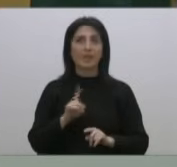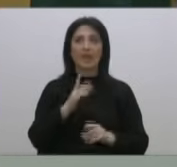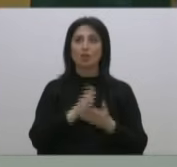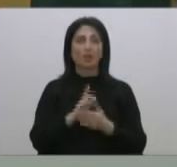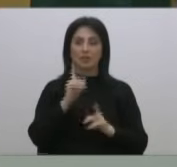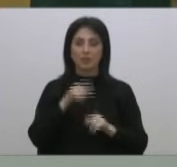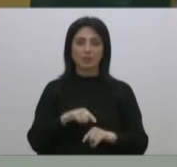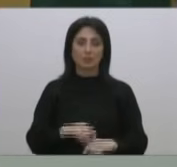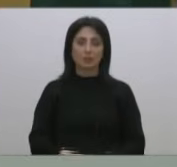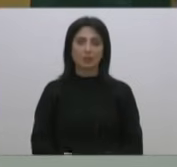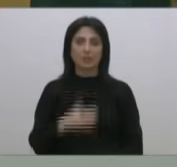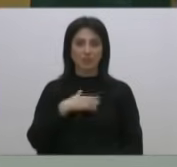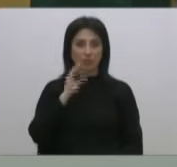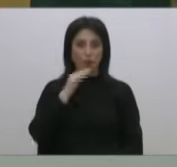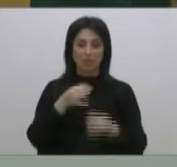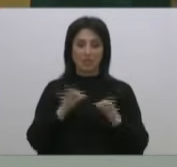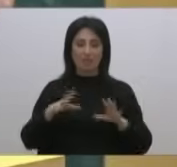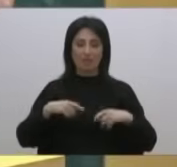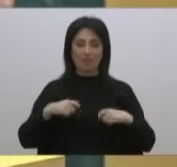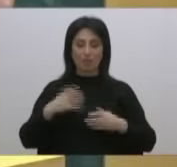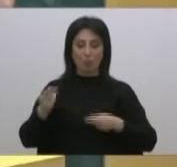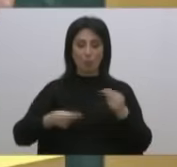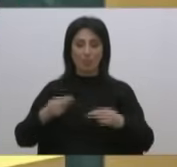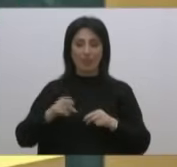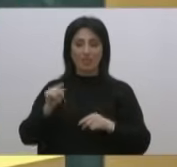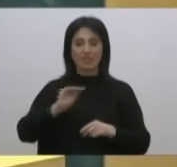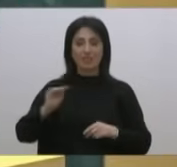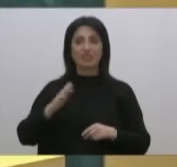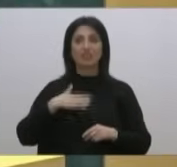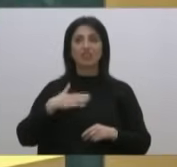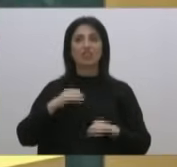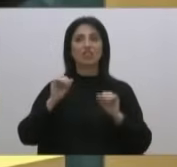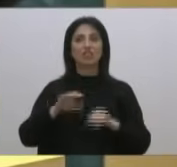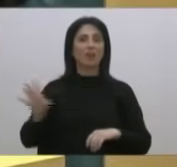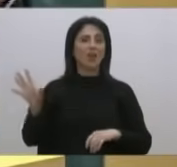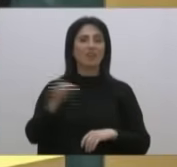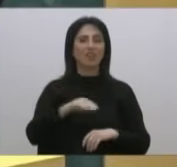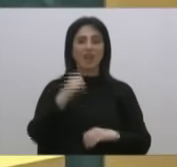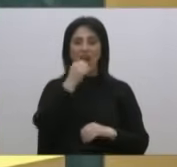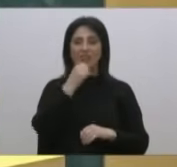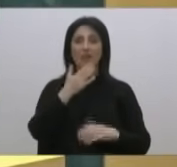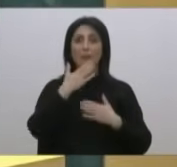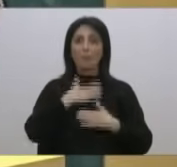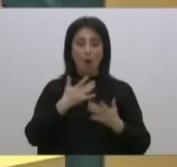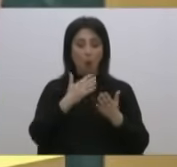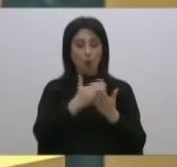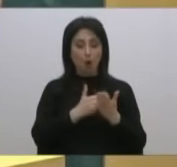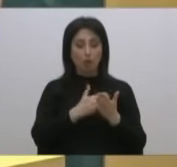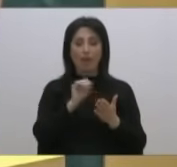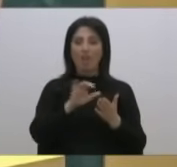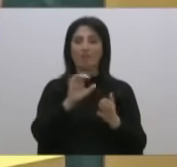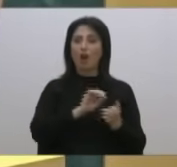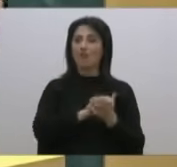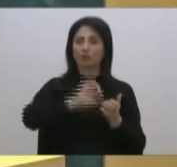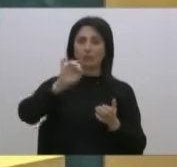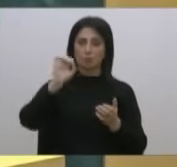რატომ არ არის, იცით? ჩვენ როცა თავისუფალი ვაჭრობაზე ხელი მოაწერეთ, იქ წერია, რომ ჩვენ შეგვიძლია ყველა საქონელი თუ აკმაყოფილებს მოთხოვნებს შევიტანოთ